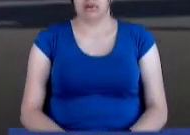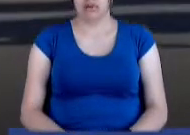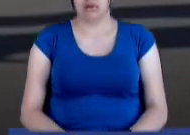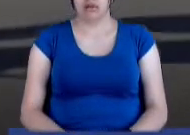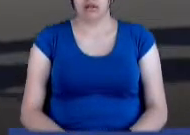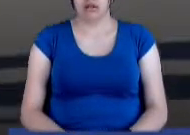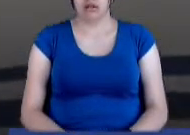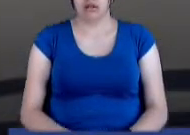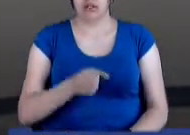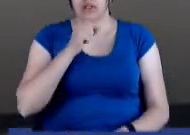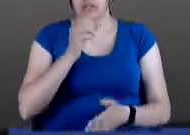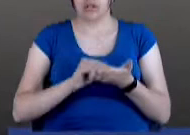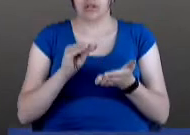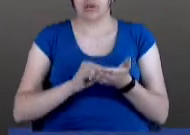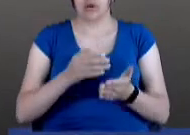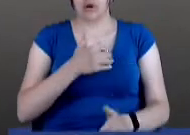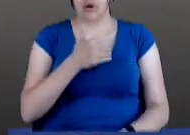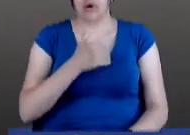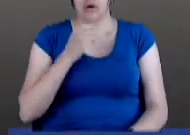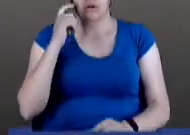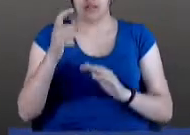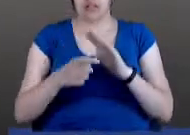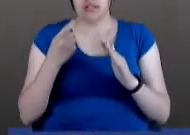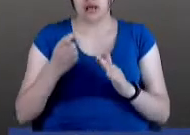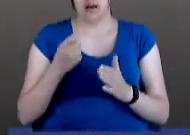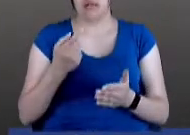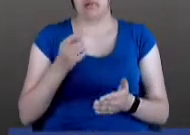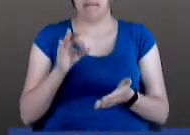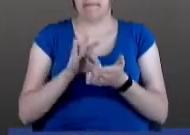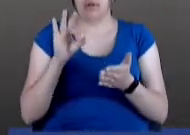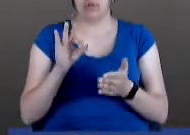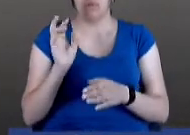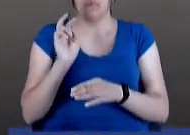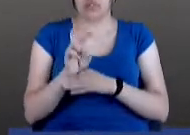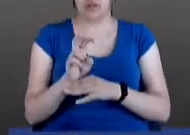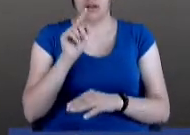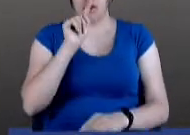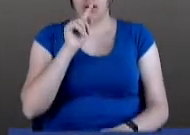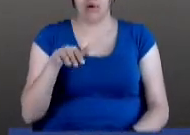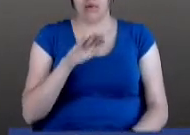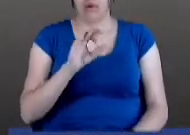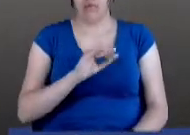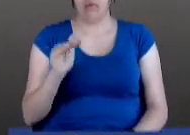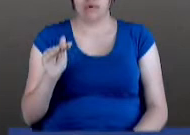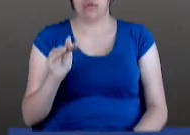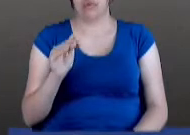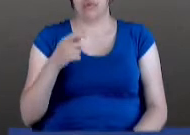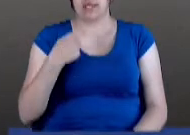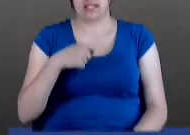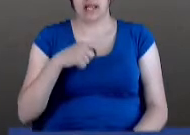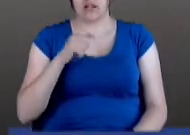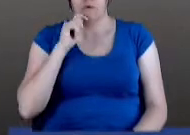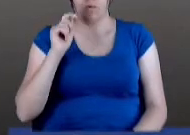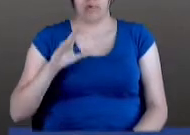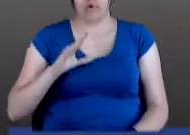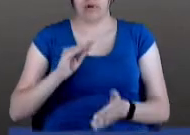і журналісти хочуть дізнатися власне мету візиту на Луганщину. На офісі президента України було написано, що